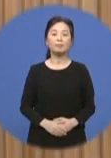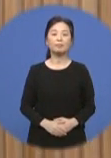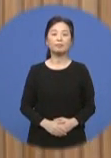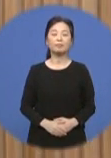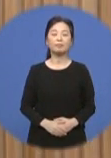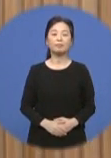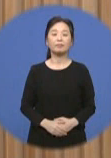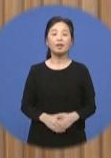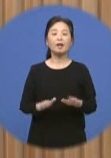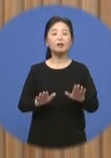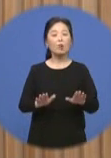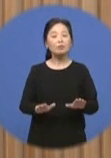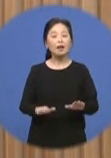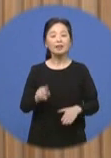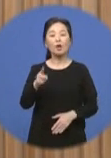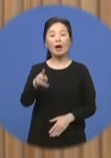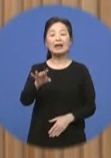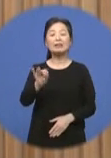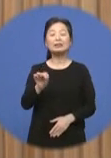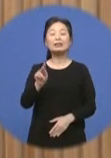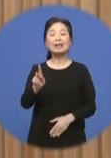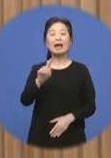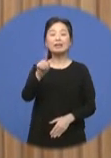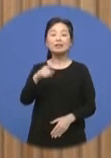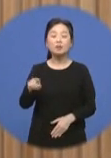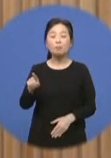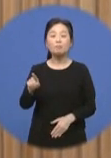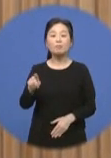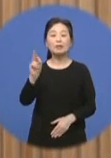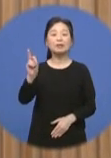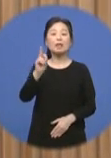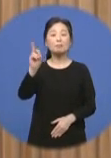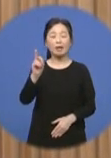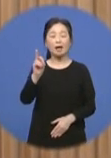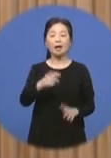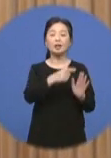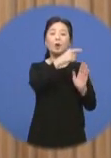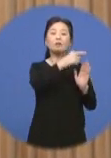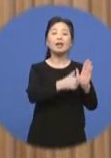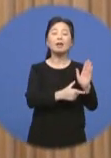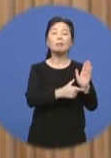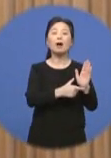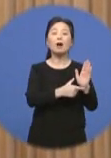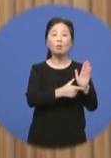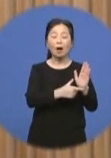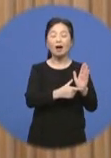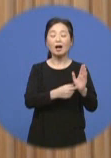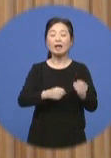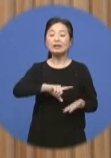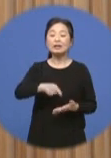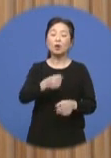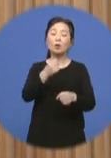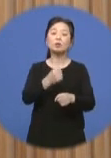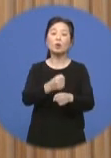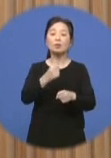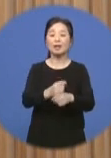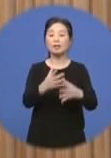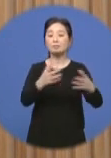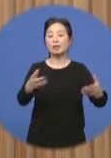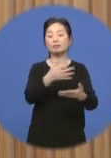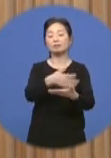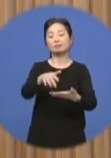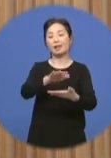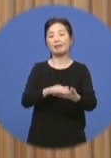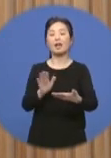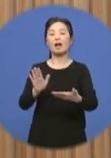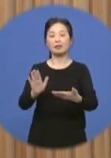今回のハッカソン、それからセミナーのテーマがですね、地方創生、それからビッグデータということになっております。さまざまなデ